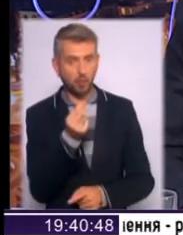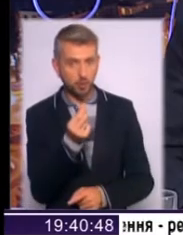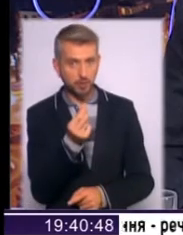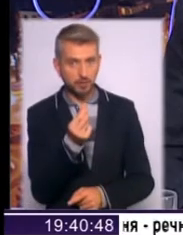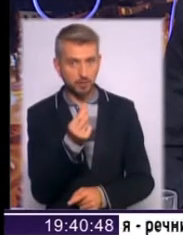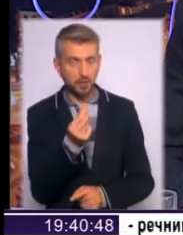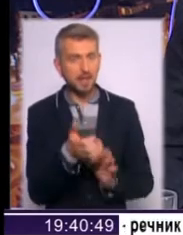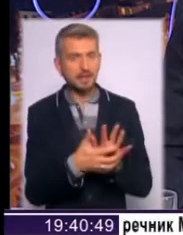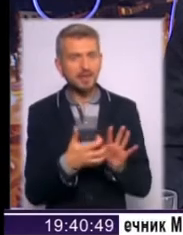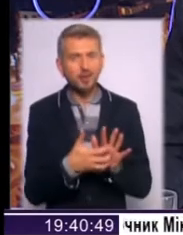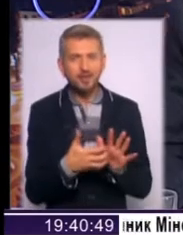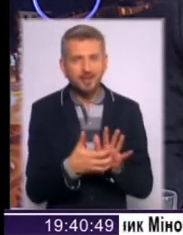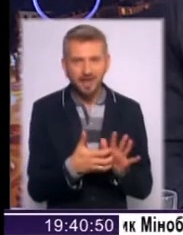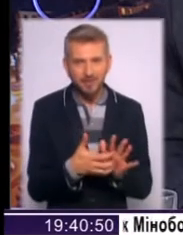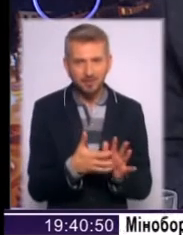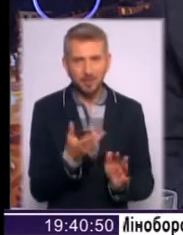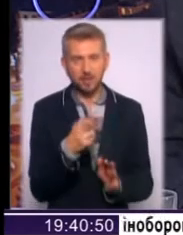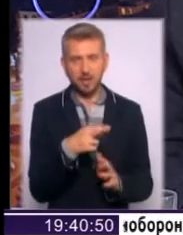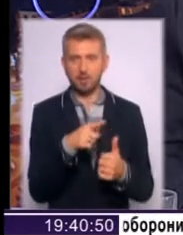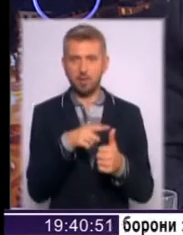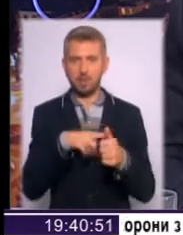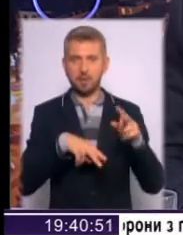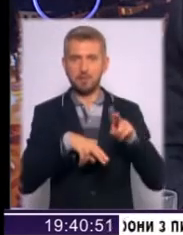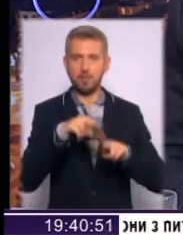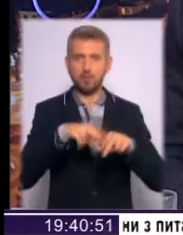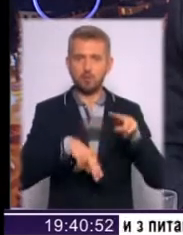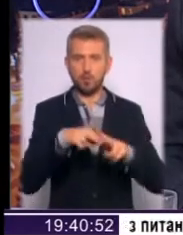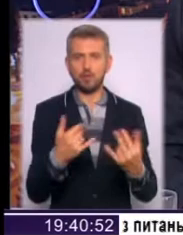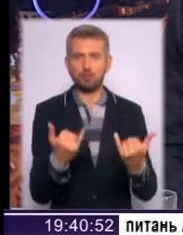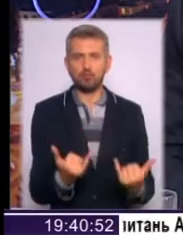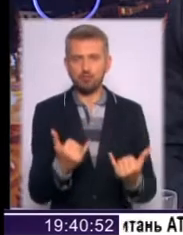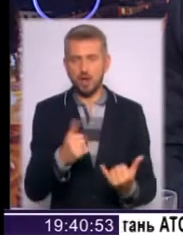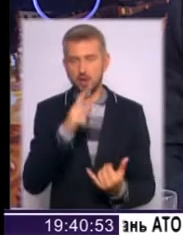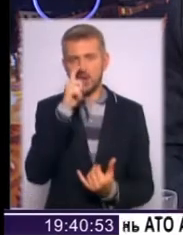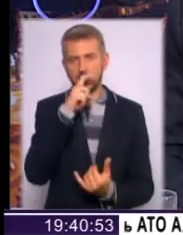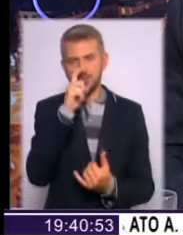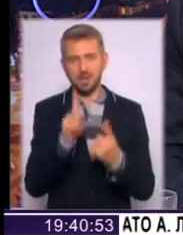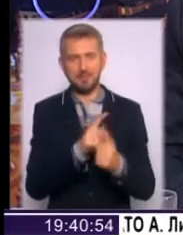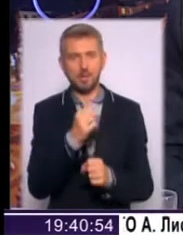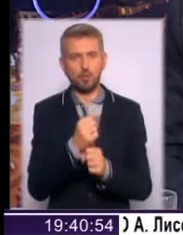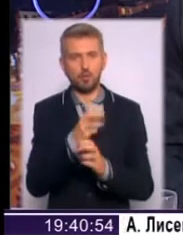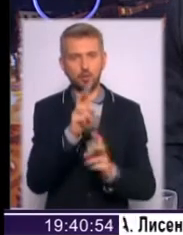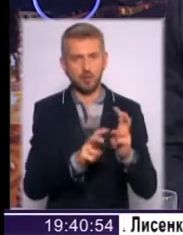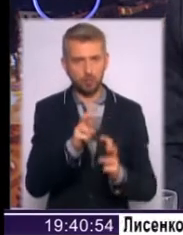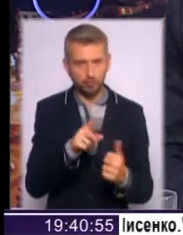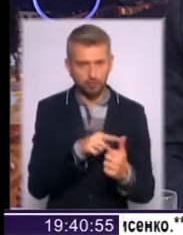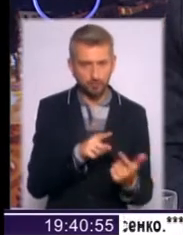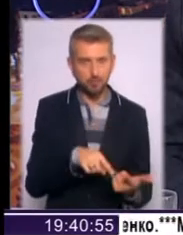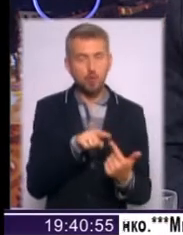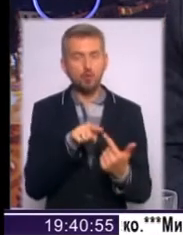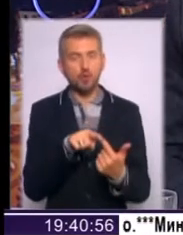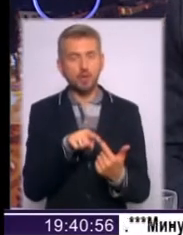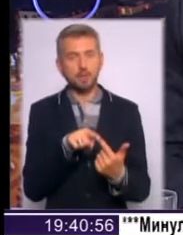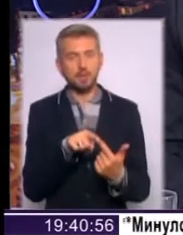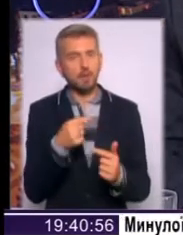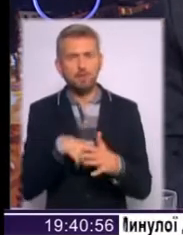цих коштів недостатньо буде для, по-перше, побудови сучасного сміттєпереробного заводу, це раз. По-друге,